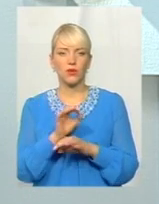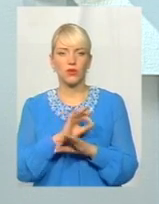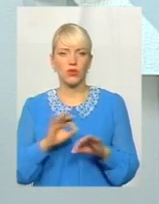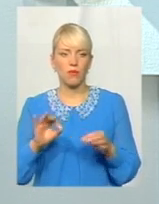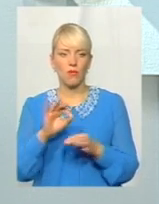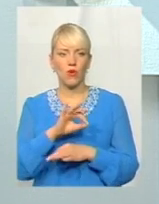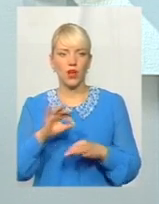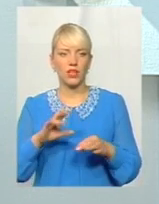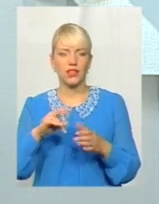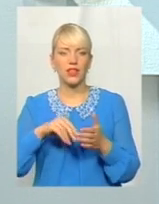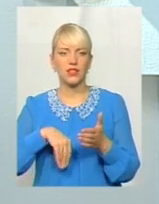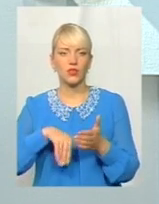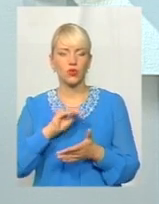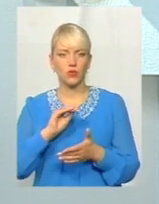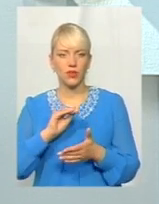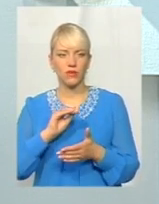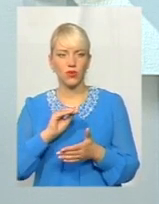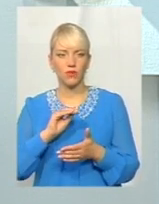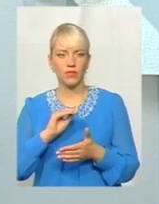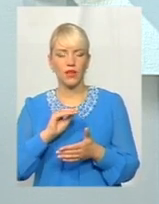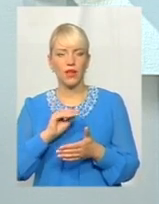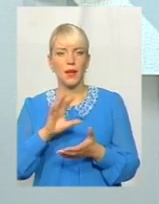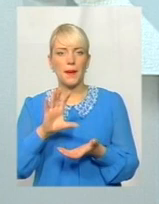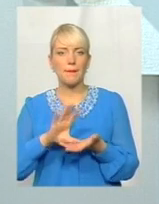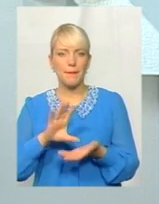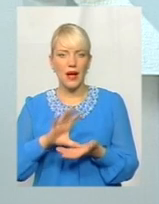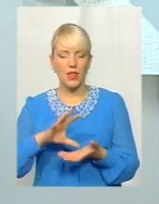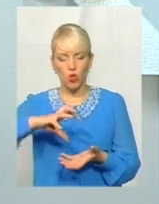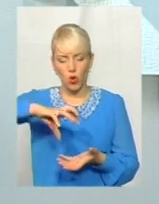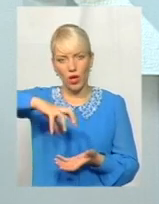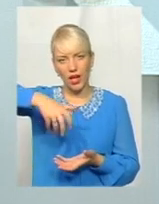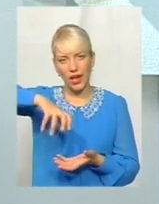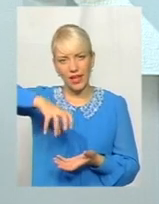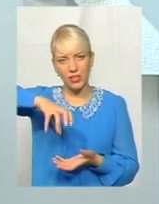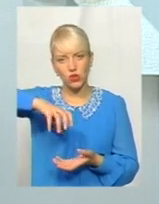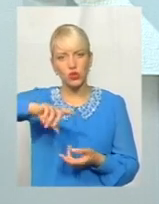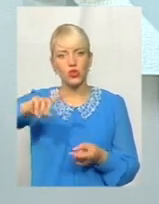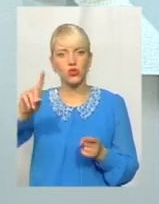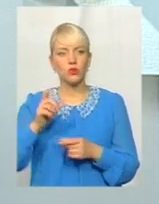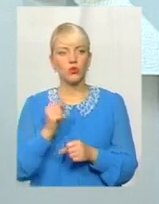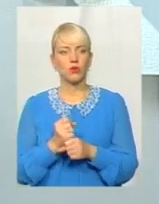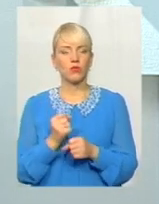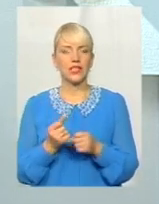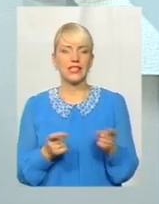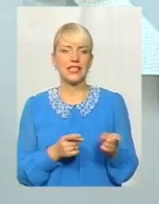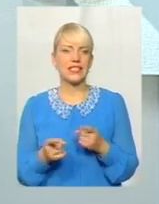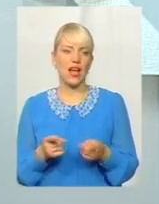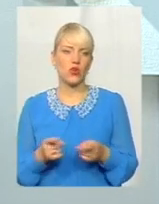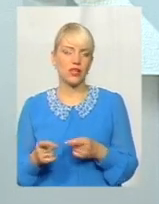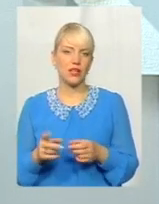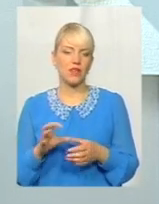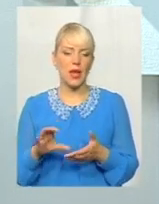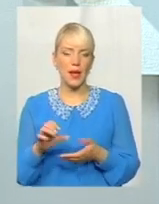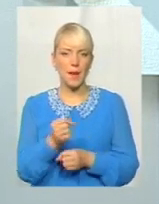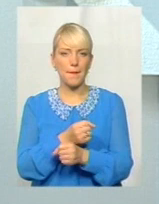на закупівлю банок, кришок для того, щоб зробити заготівлю там, і